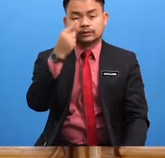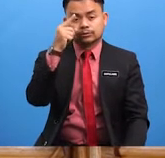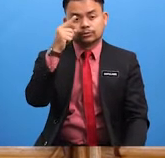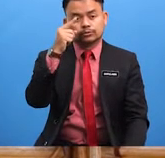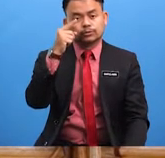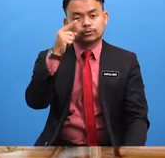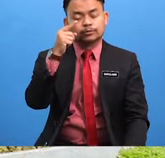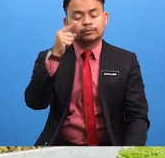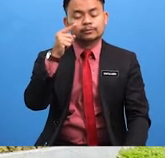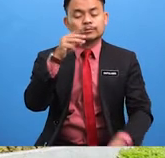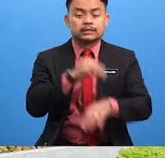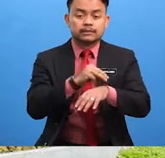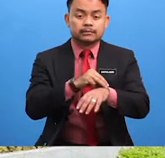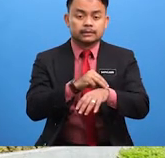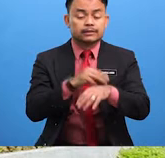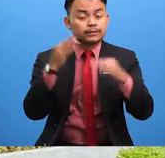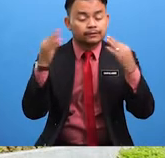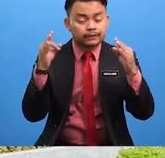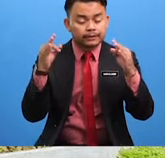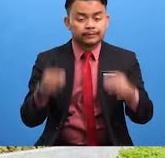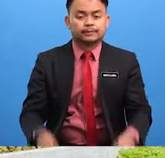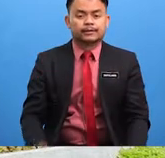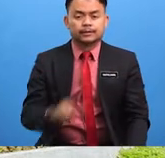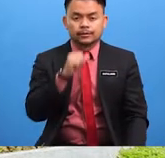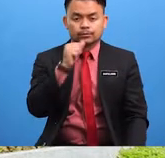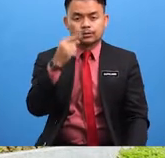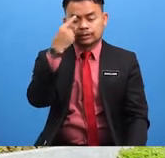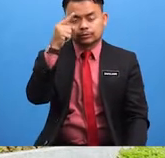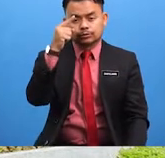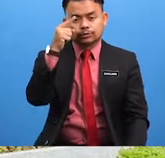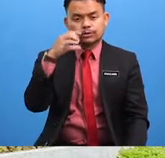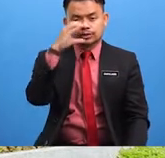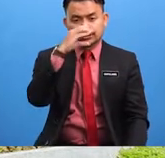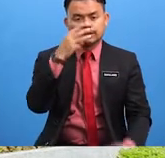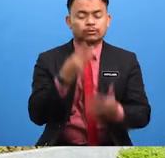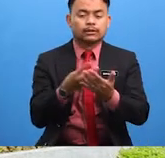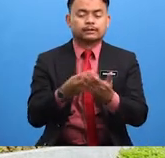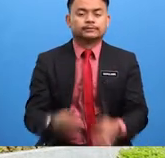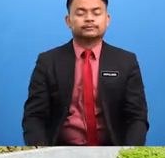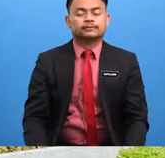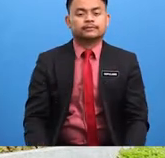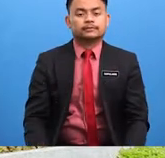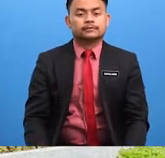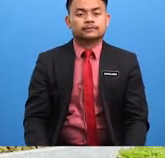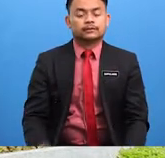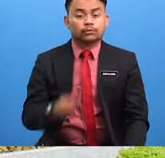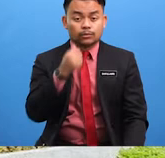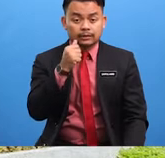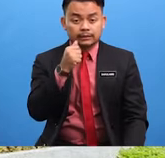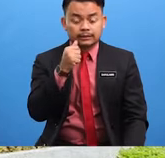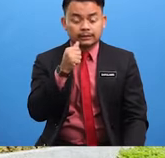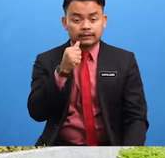pencarian utama. Seseorang wanita dianggap tidak mempunyai sifat kewanitaan yang sempurna jika